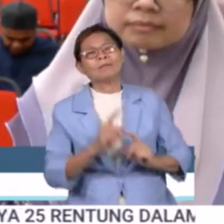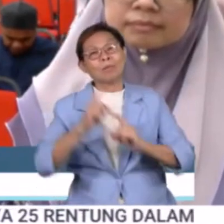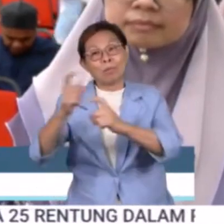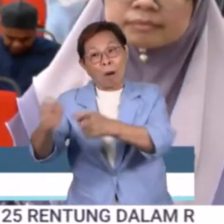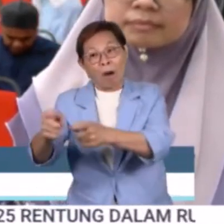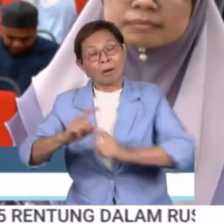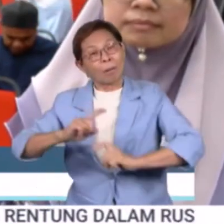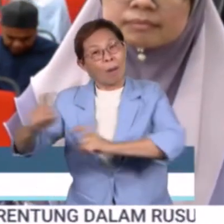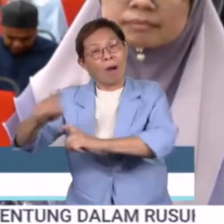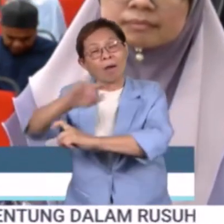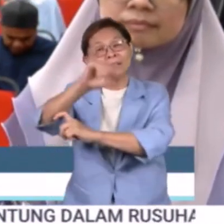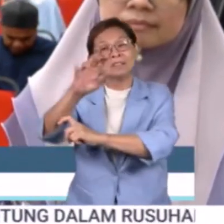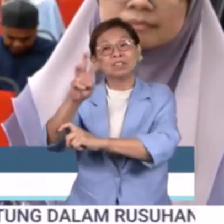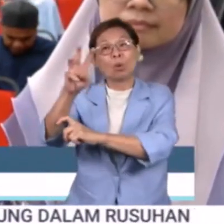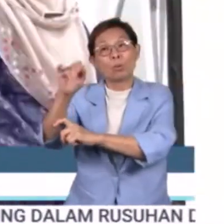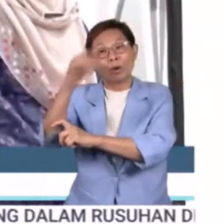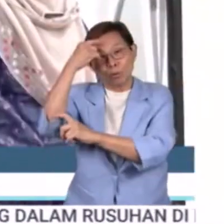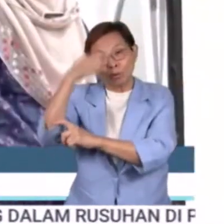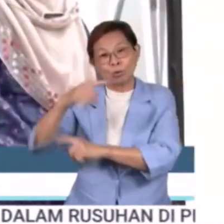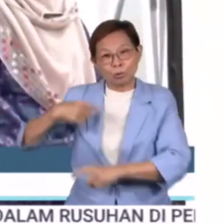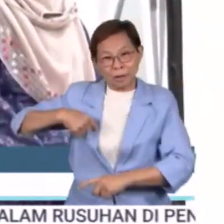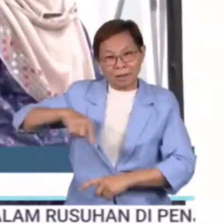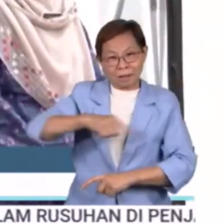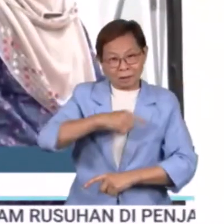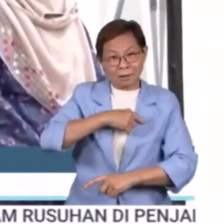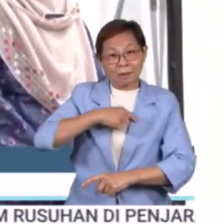Jawi untuk kita